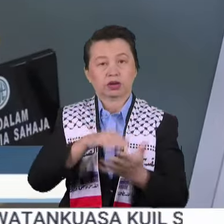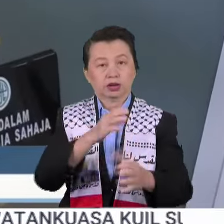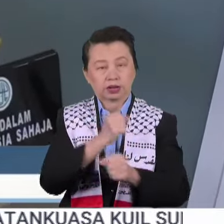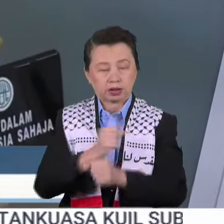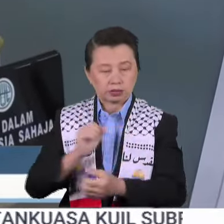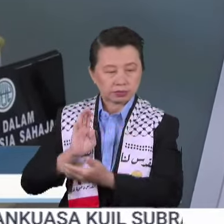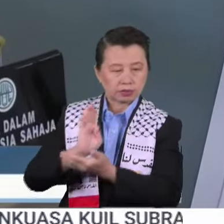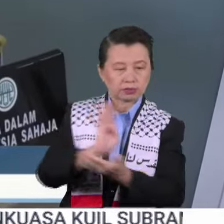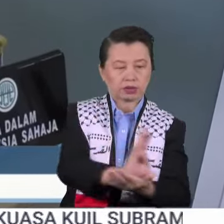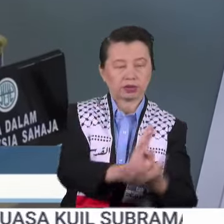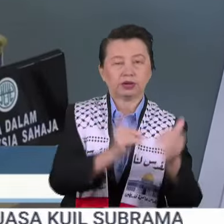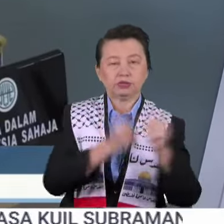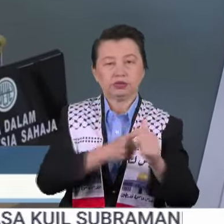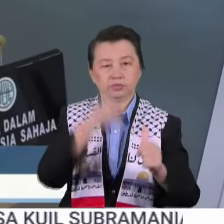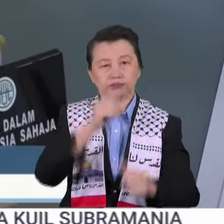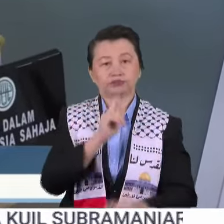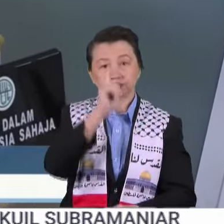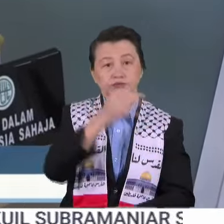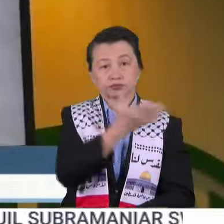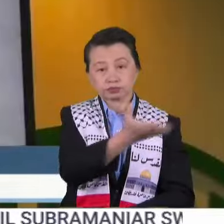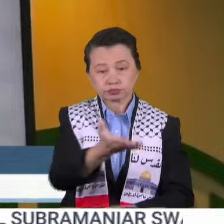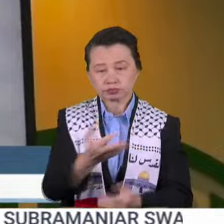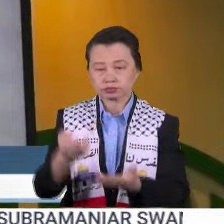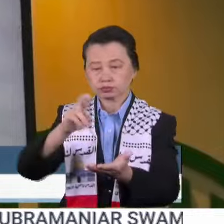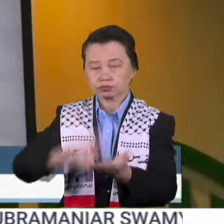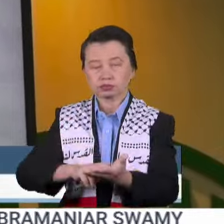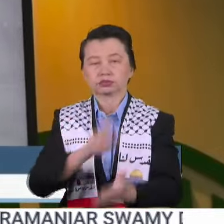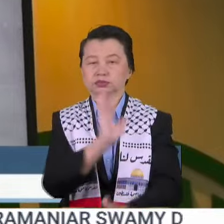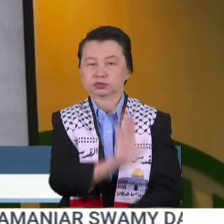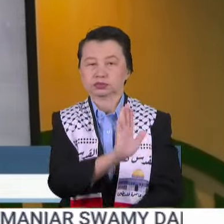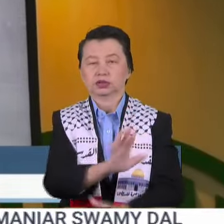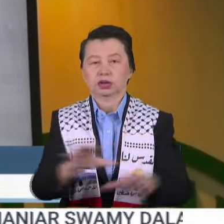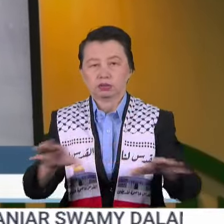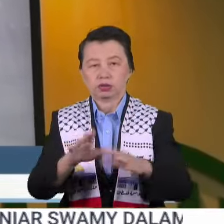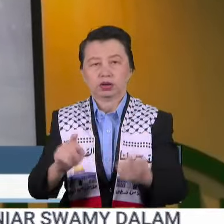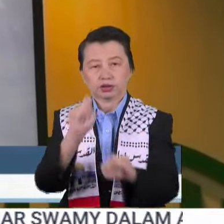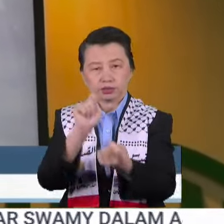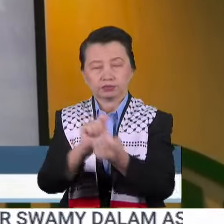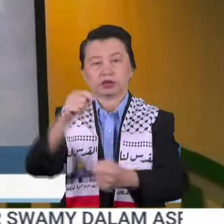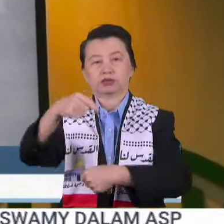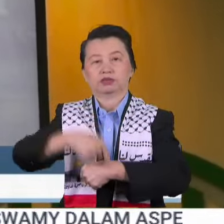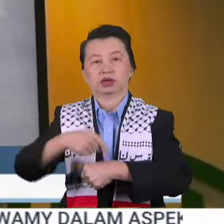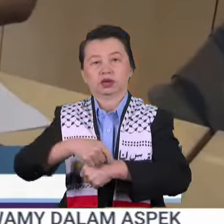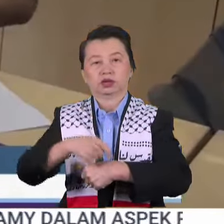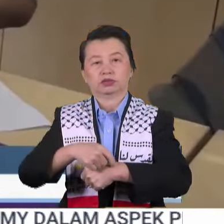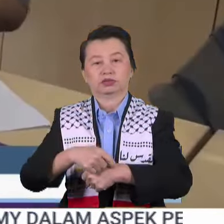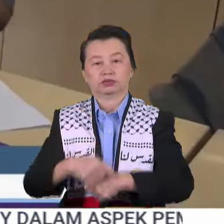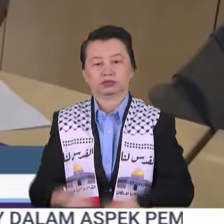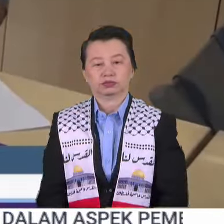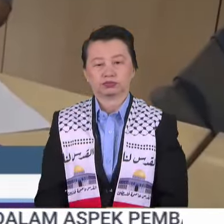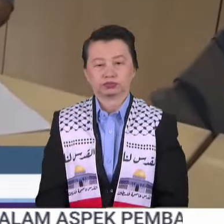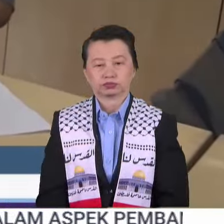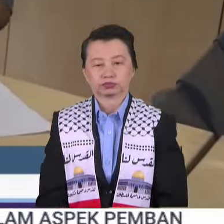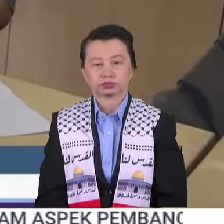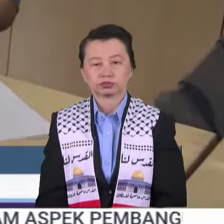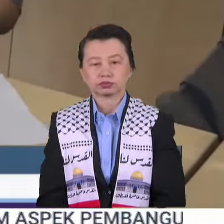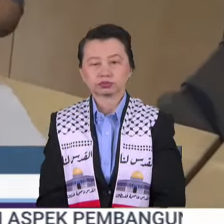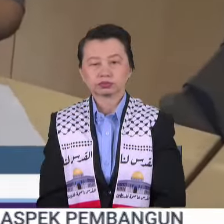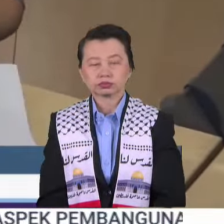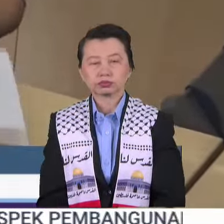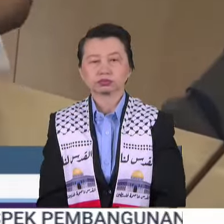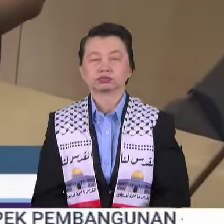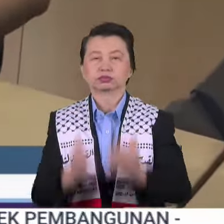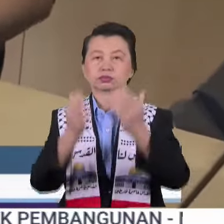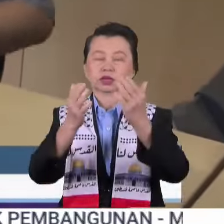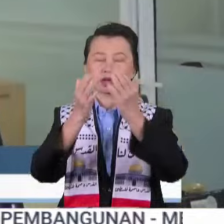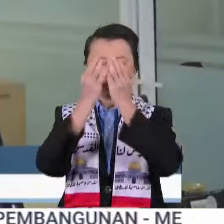mendapat bantuan pendahuluan bagi memastikan pendaftaran diri pelajar dilakukan tepat pada masa yang dikehendaki. Dan alhamdulillah setakat